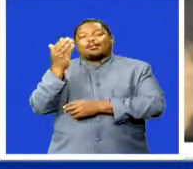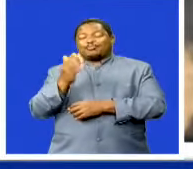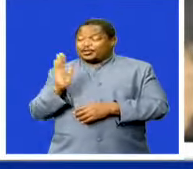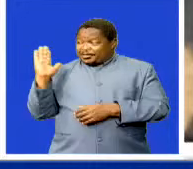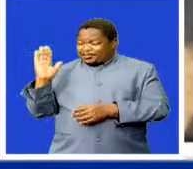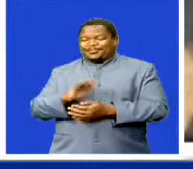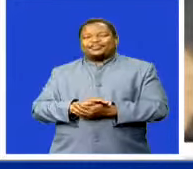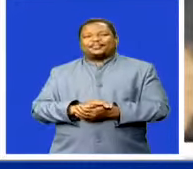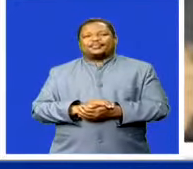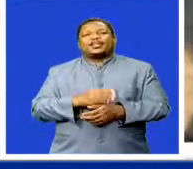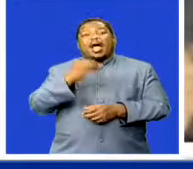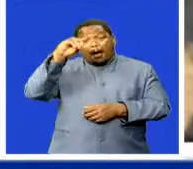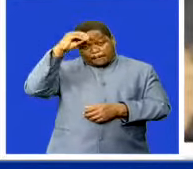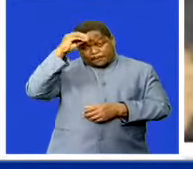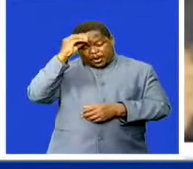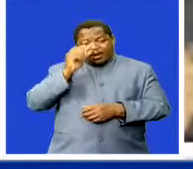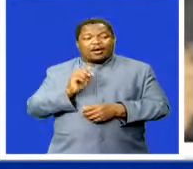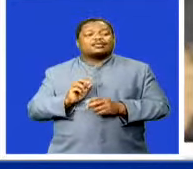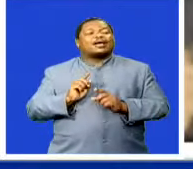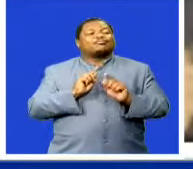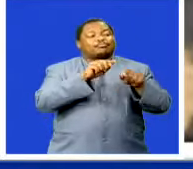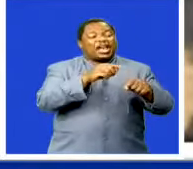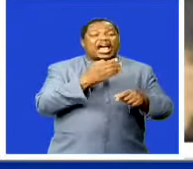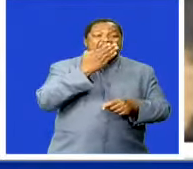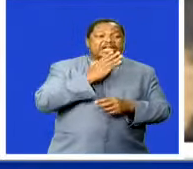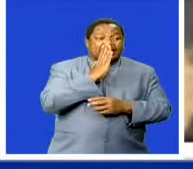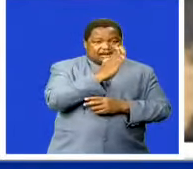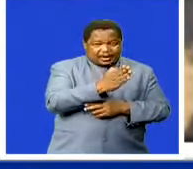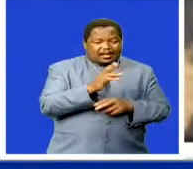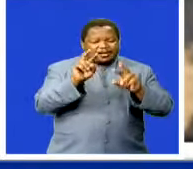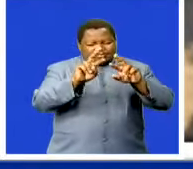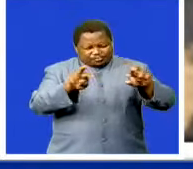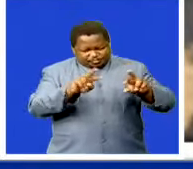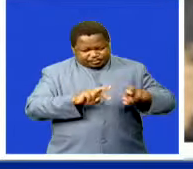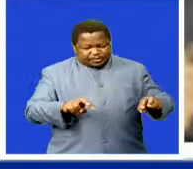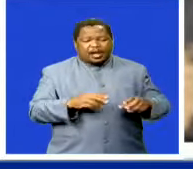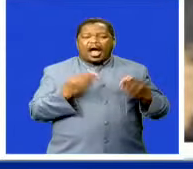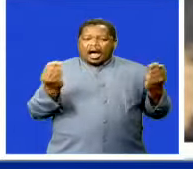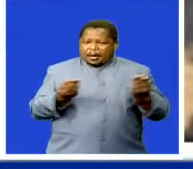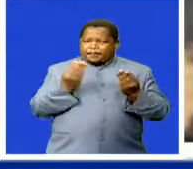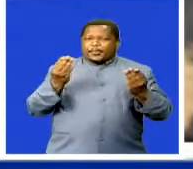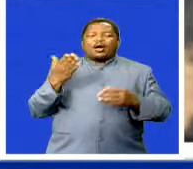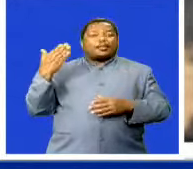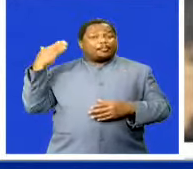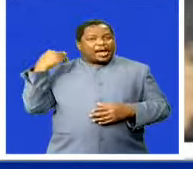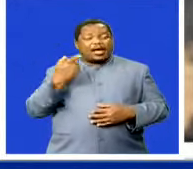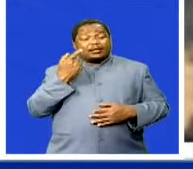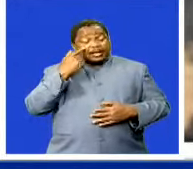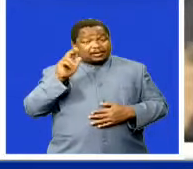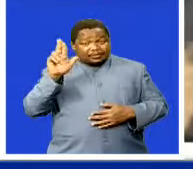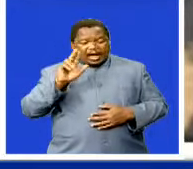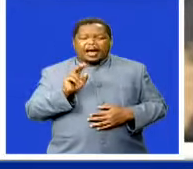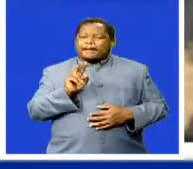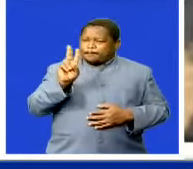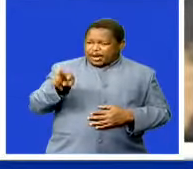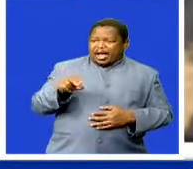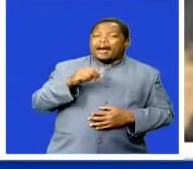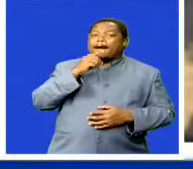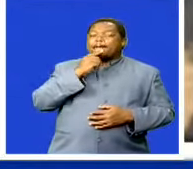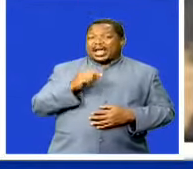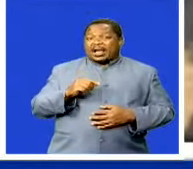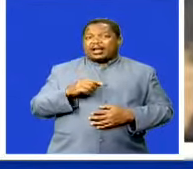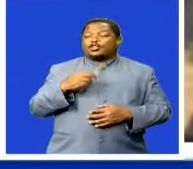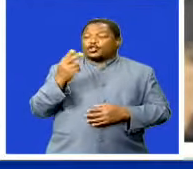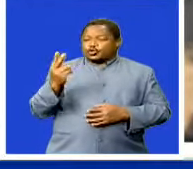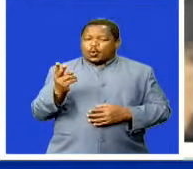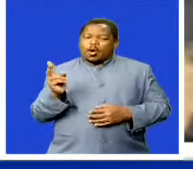cha bayathi ukuthi kwendekani ngekuthi kukhona abafana laba babona basonzela kuye lo jahana kasesephase